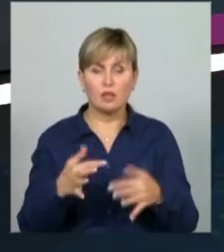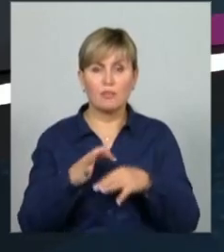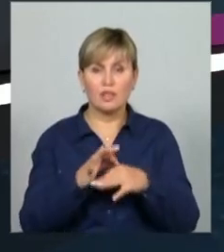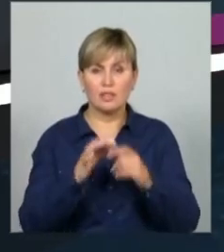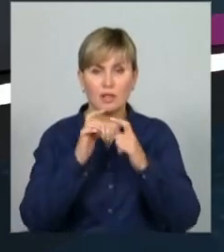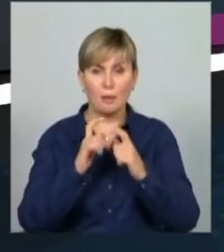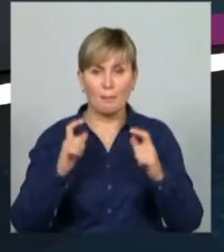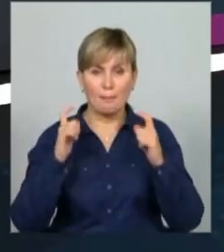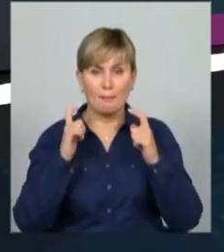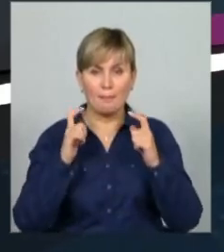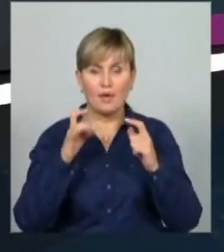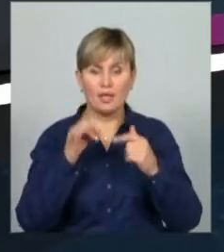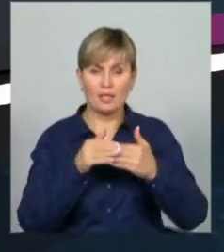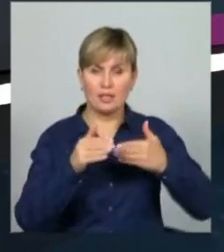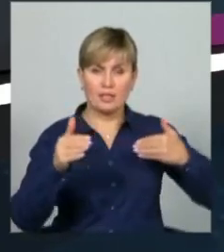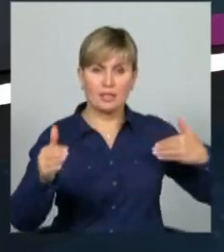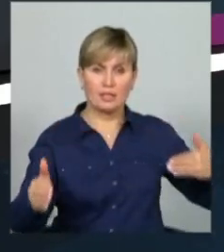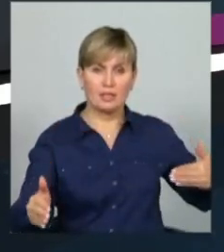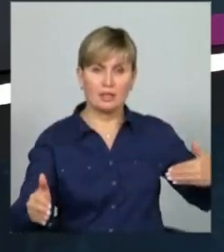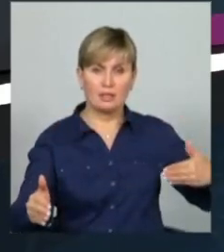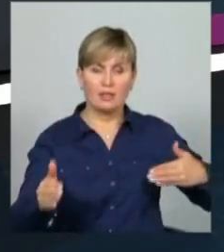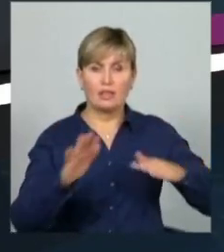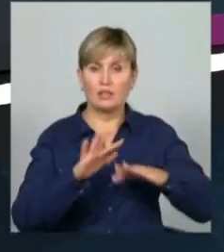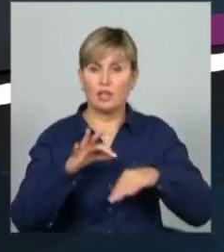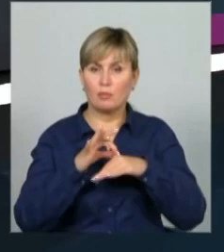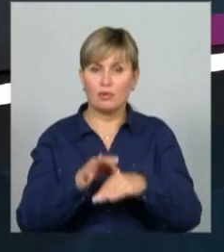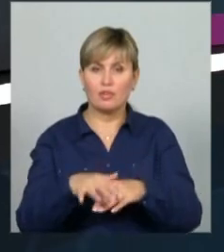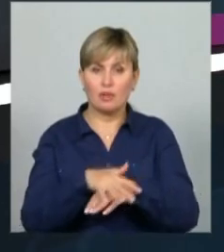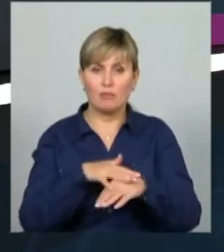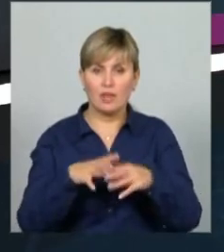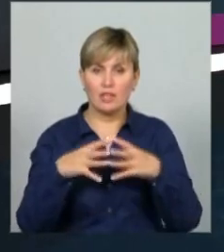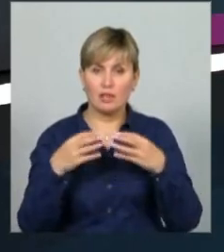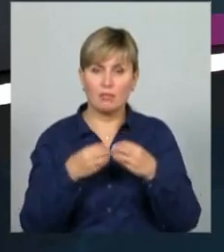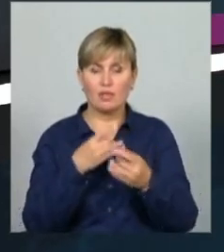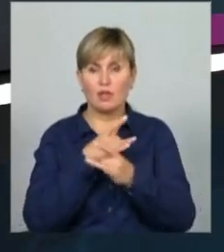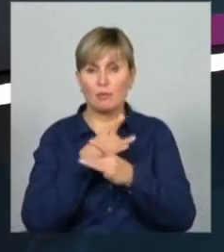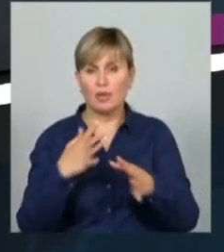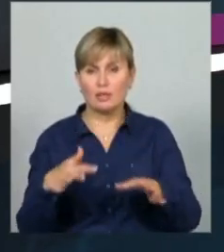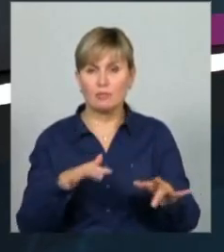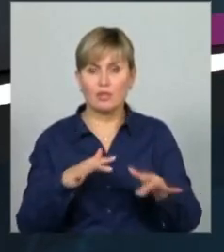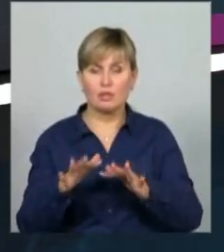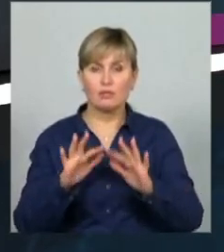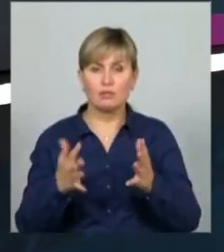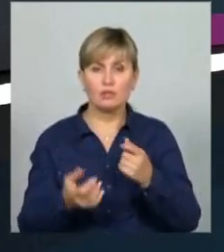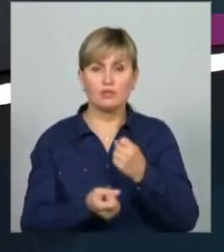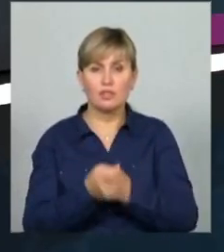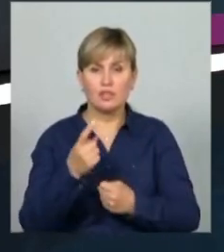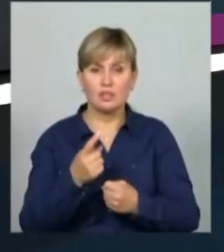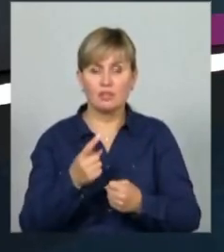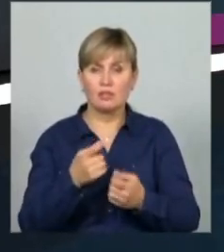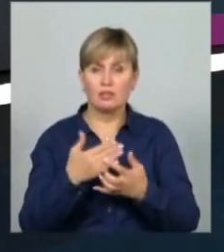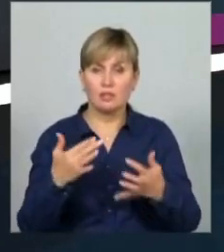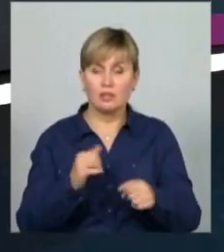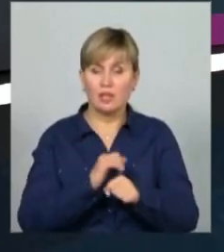носите маски и придерживайтесь социальной дистанции. Не проводите массовые семейные и торжественные мероприятия. В случае возникновения